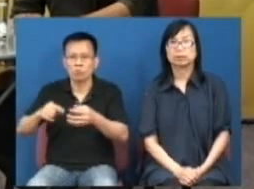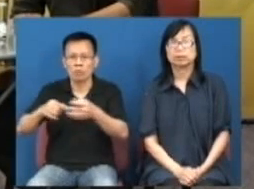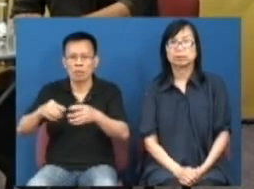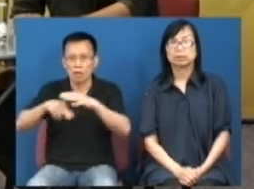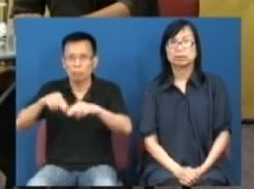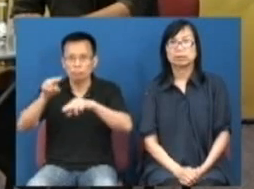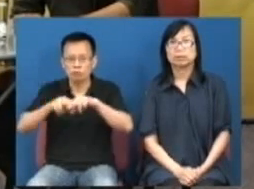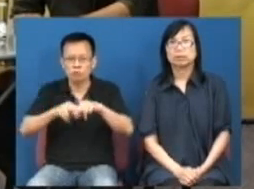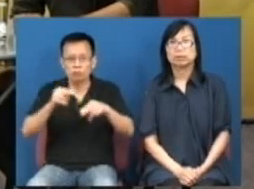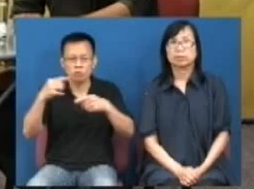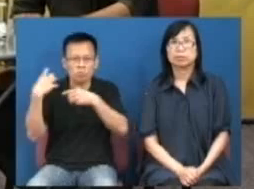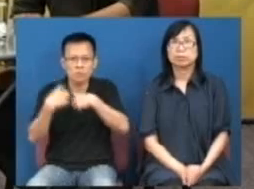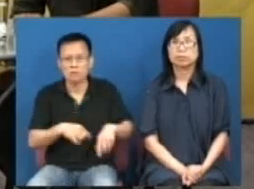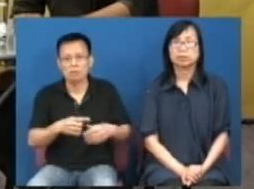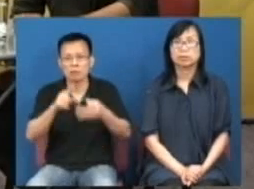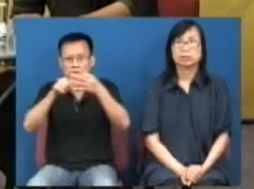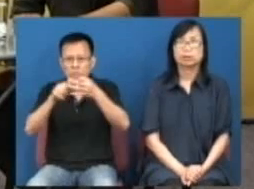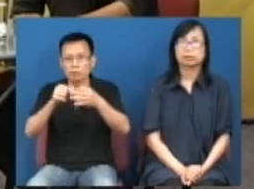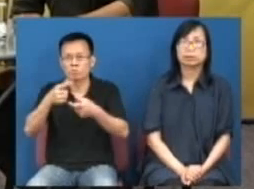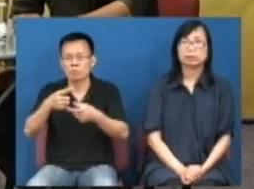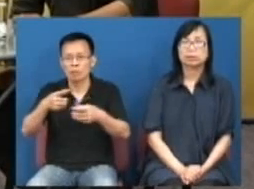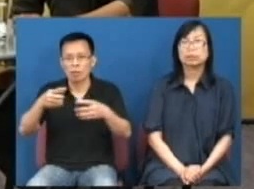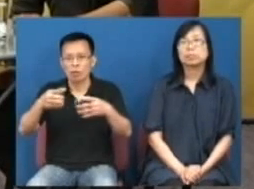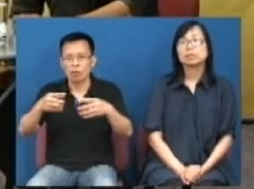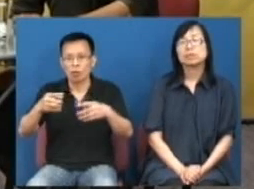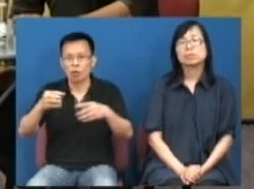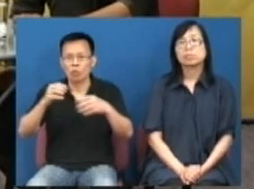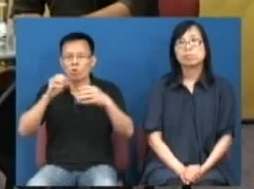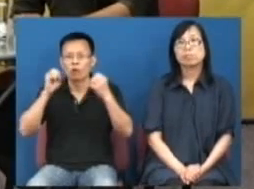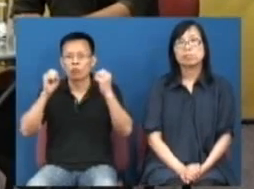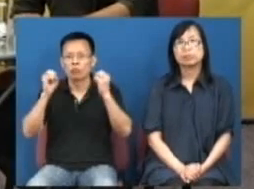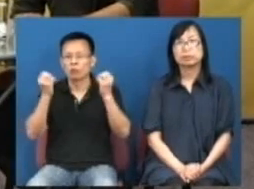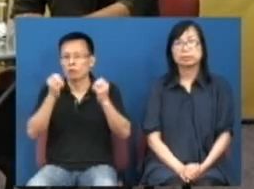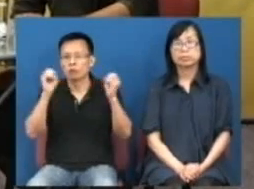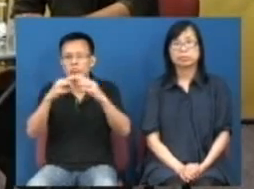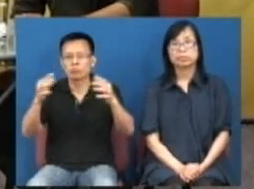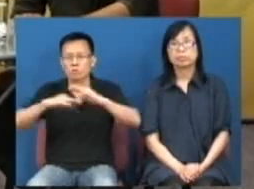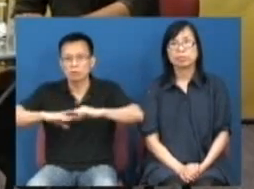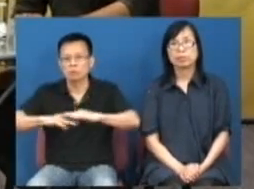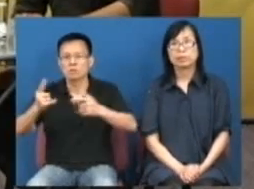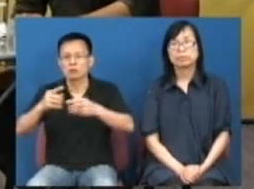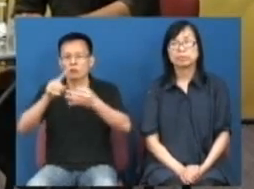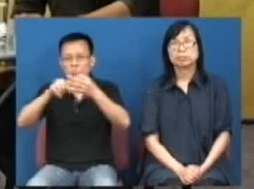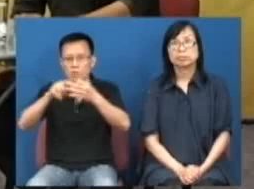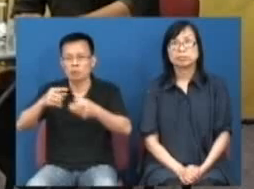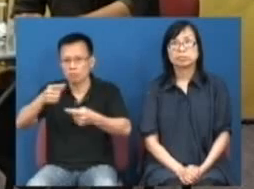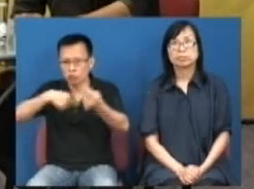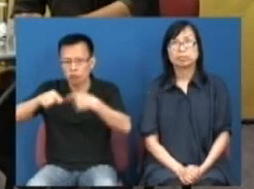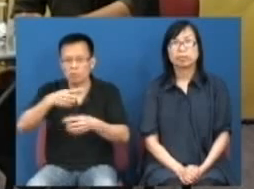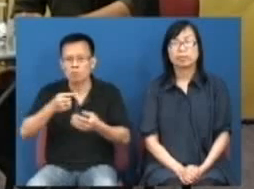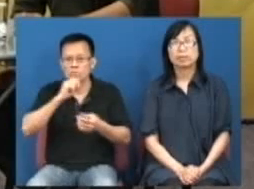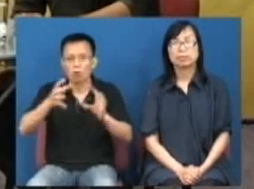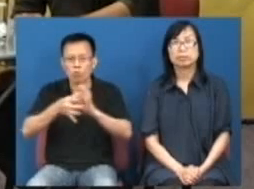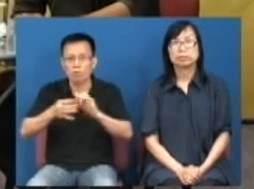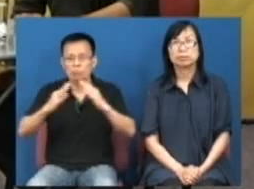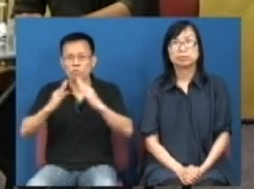的廣播機構、出版人和論壇舉辦者的名稱，選管會亦可將此事轉交有關當局採取